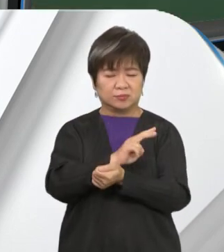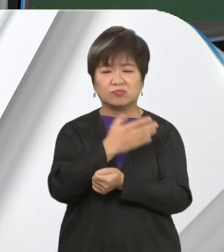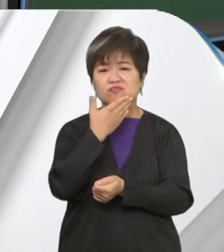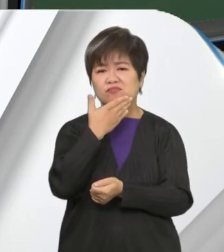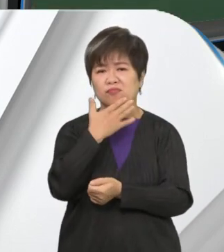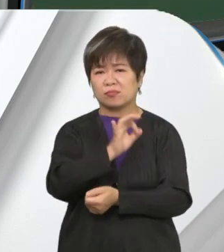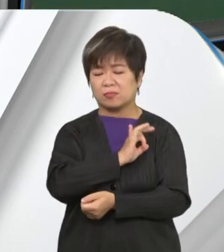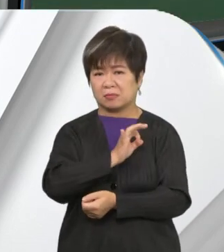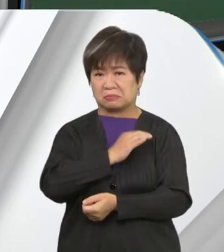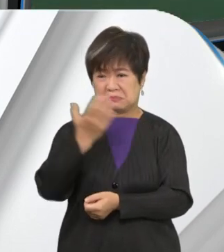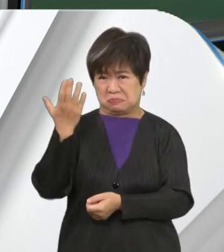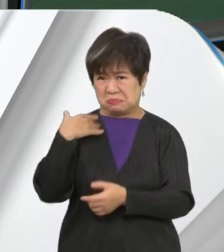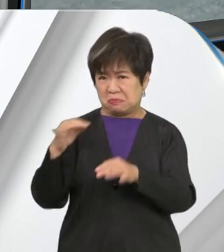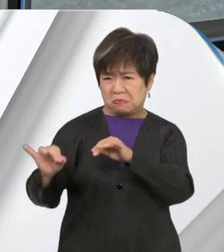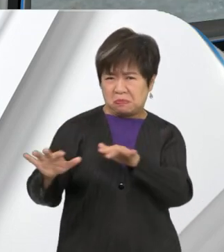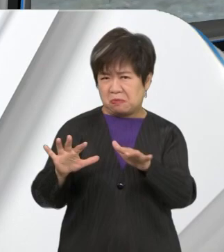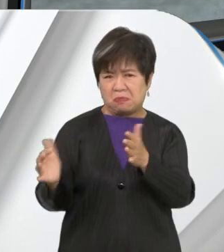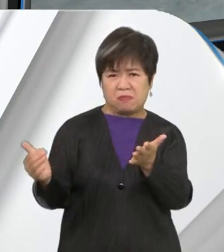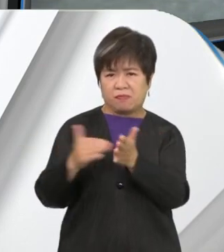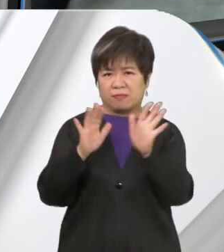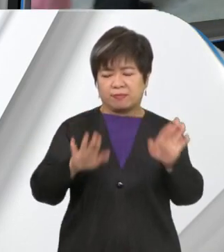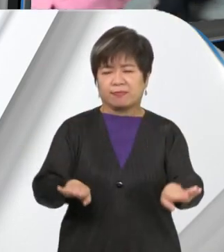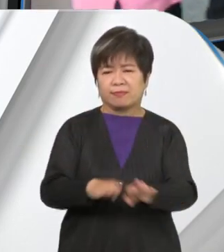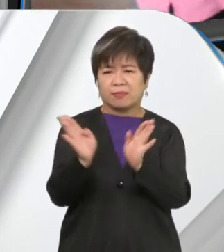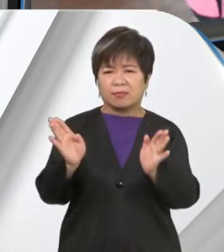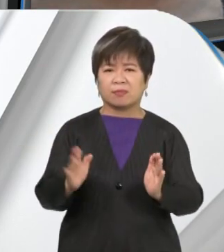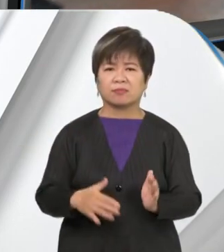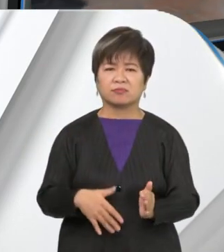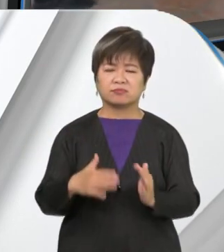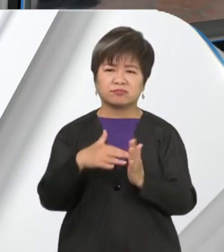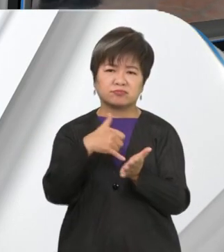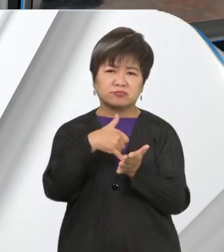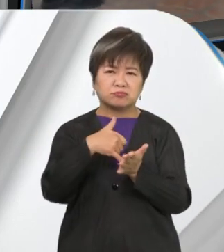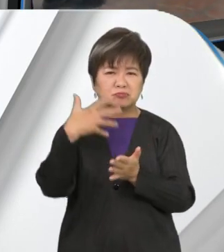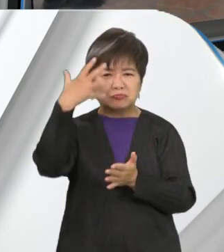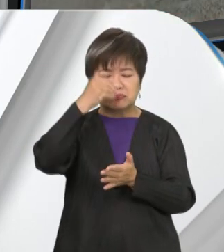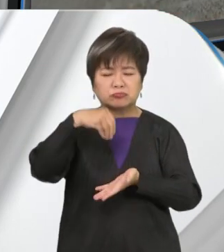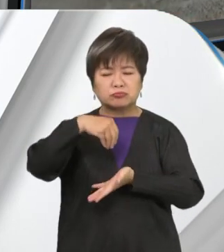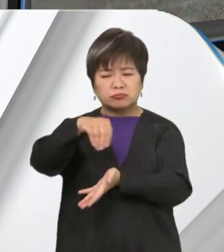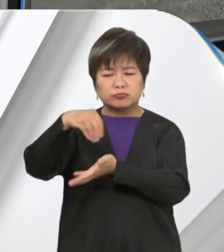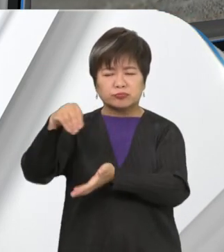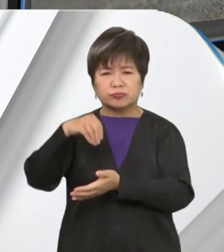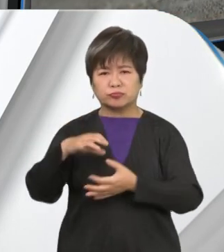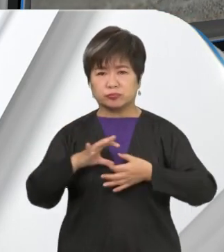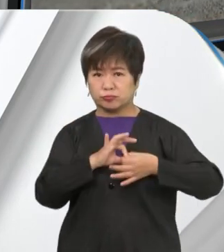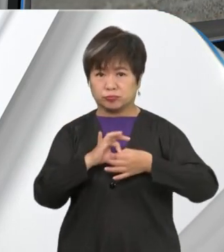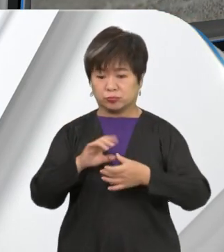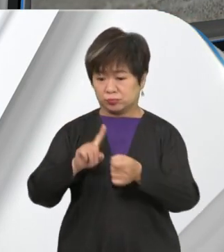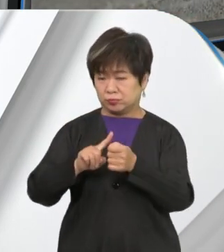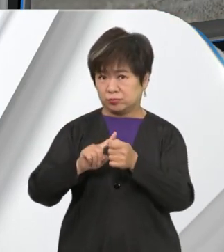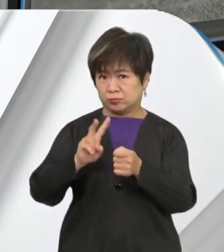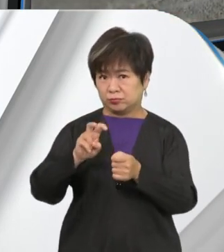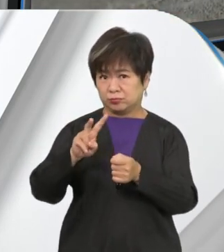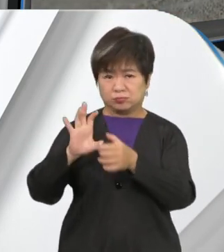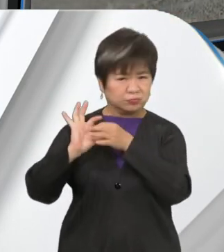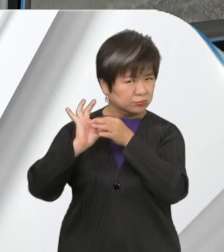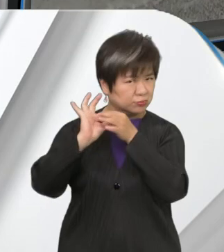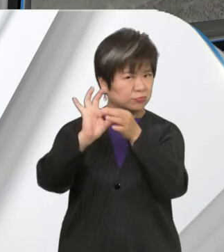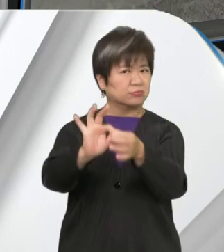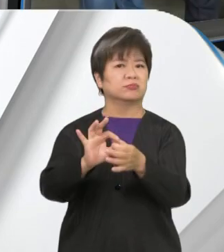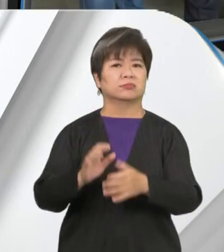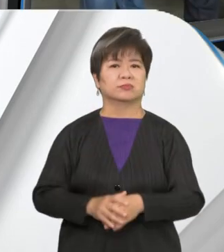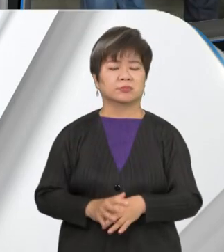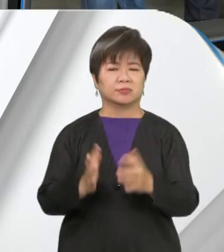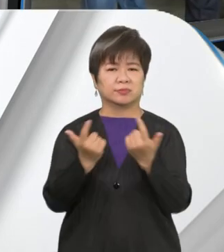对太低头发生都影响，提供药师总比送餐关怀。21年来忙是停过，特